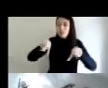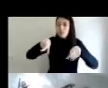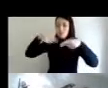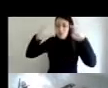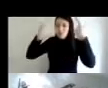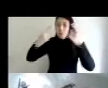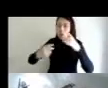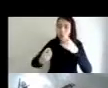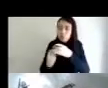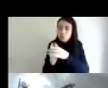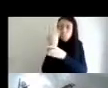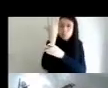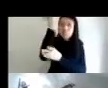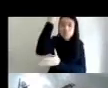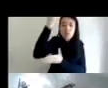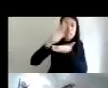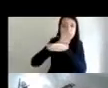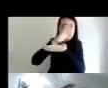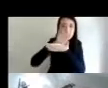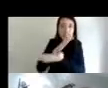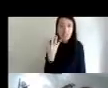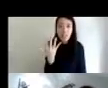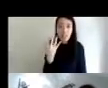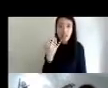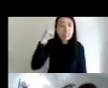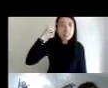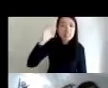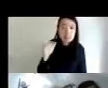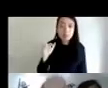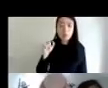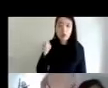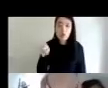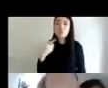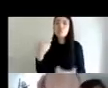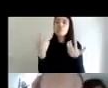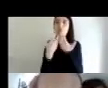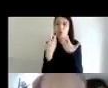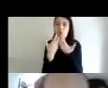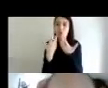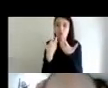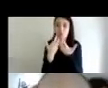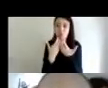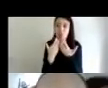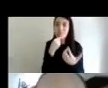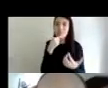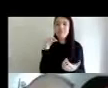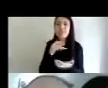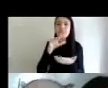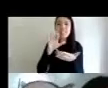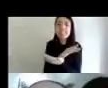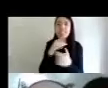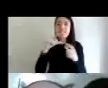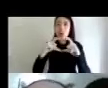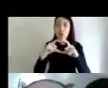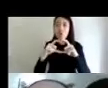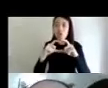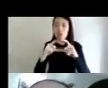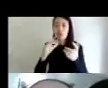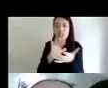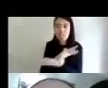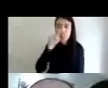大咧？咁其中一個方法咧就係我哋去數下佢嘅年輪啦。咁我再攞近啲俾大